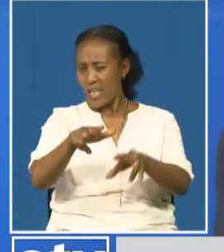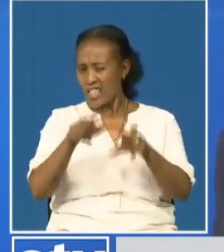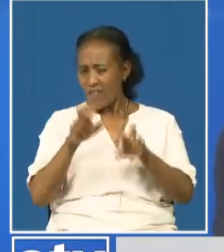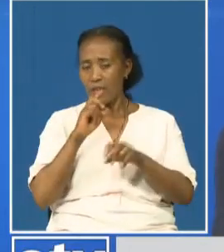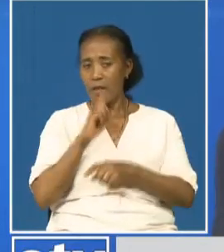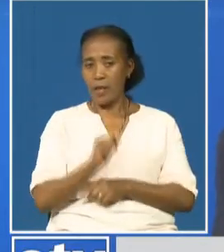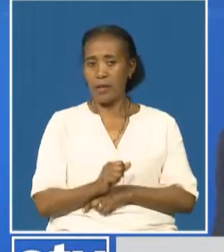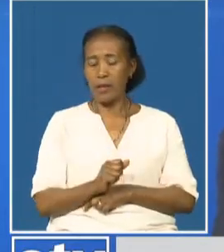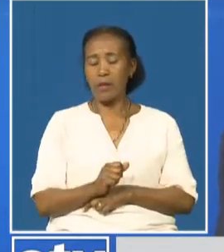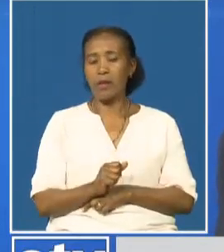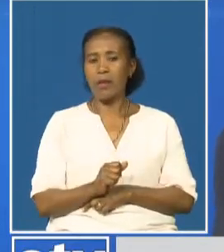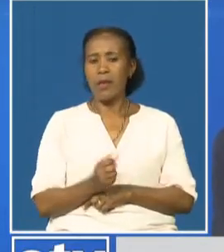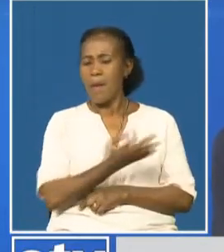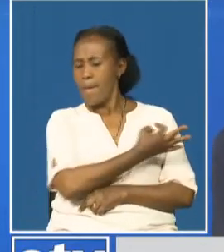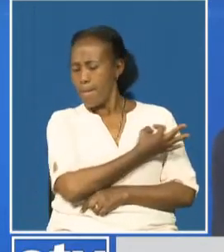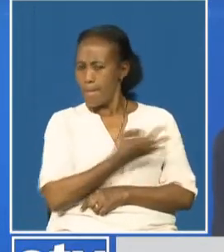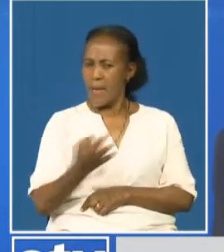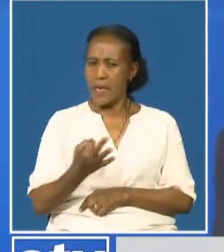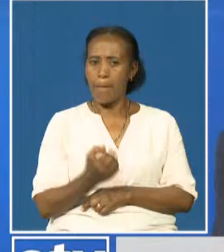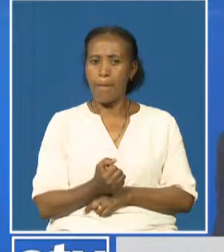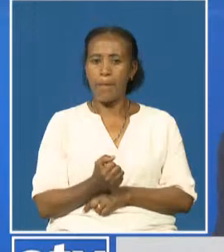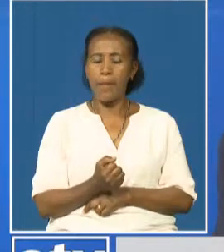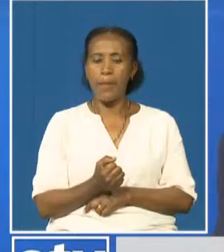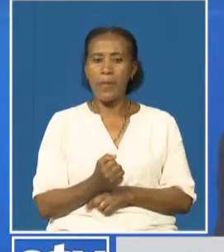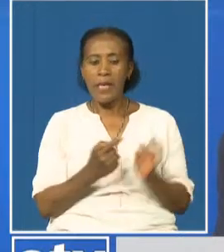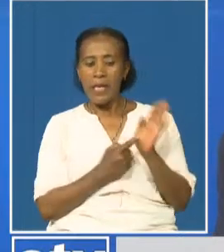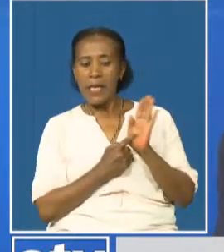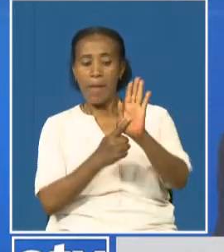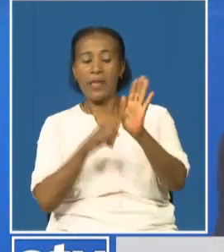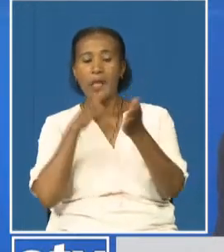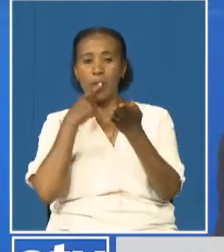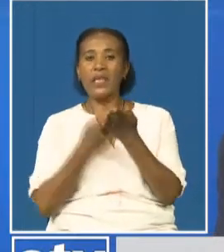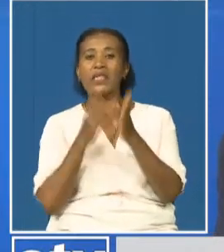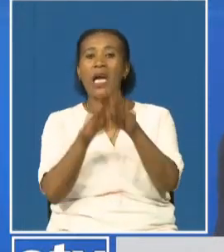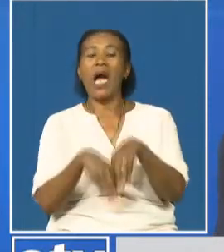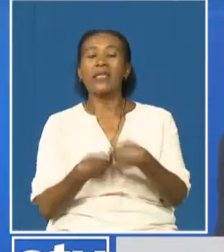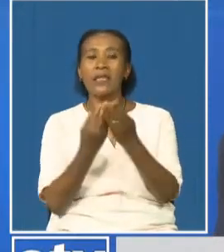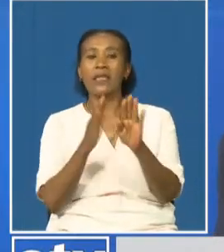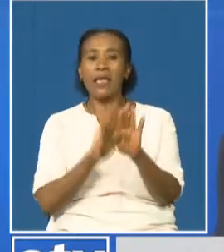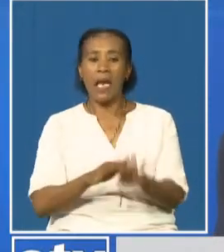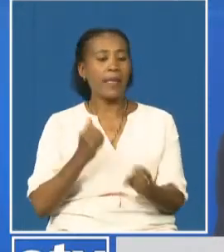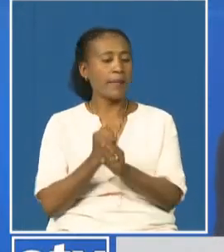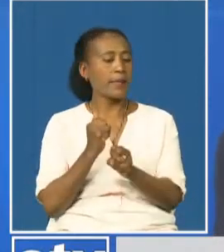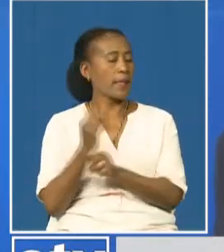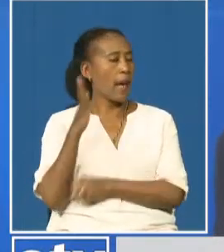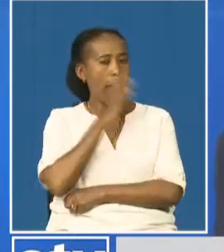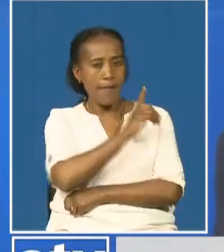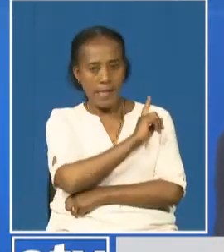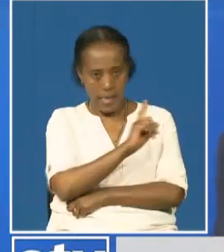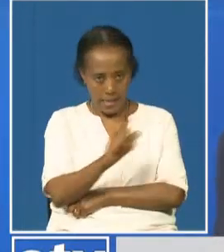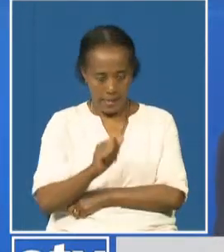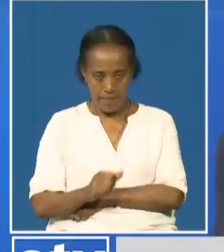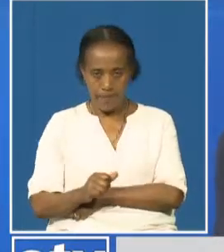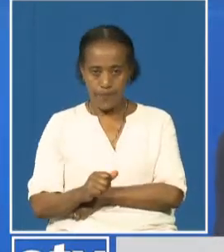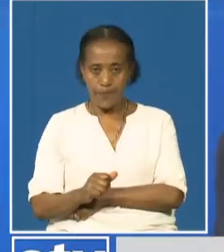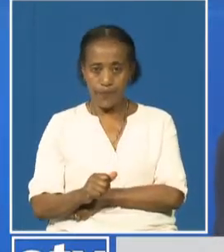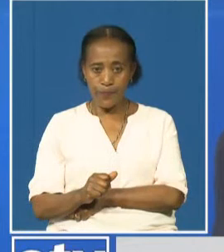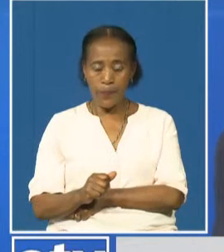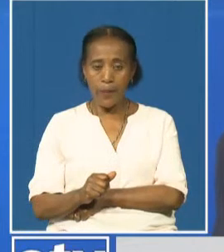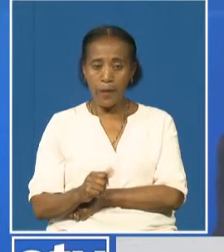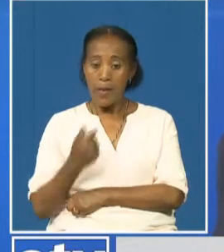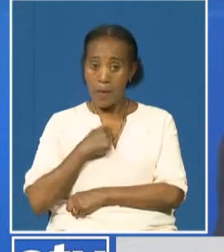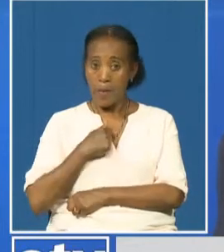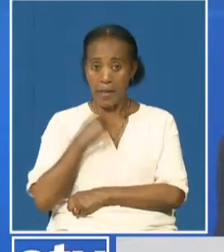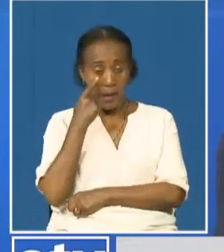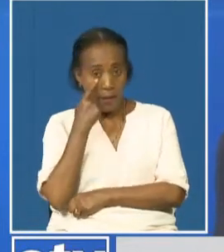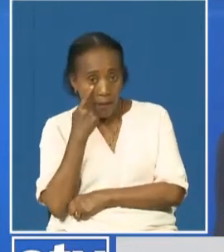አስከፊነት በደንብ የሚያሳይ መረጃ ሰጣጥ ላይ የተሰራ አይመስለኝም